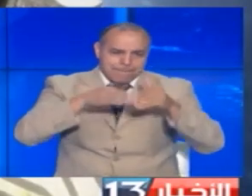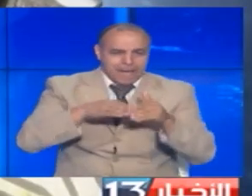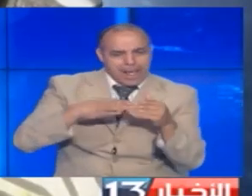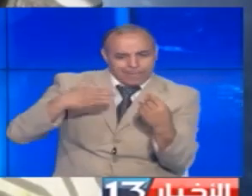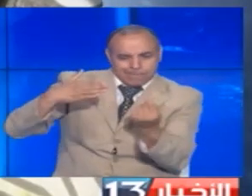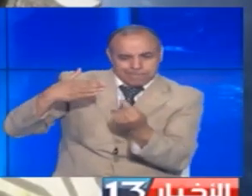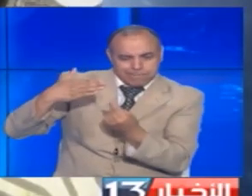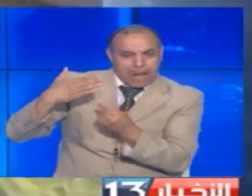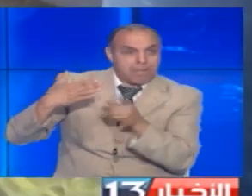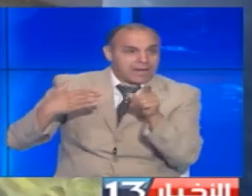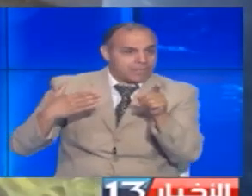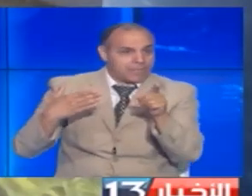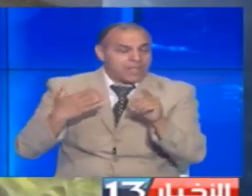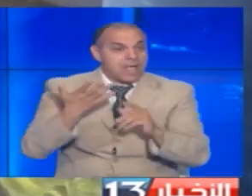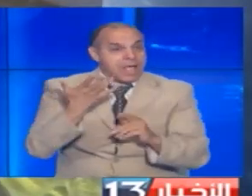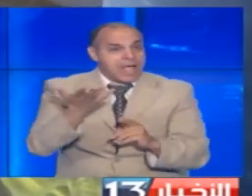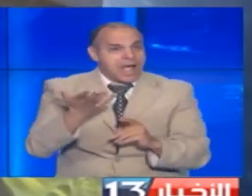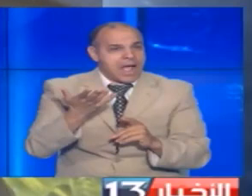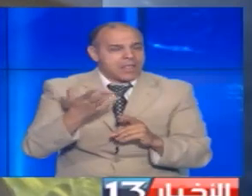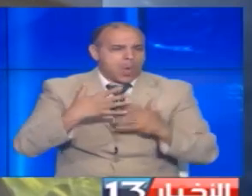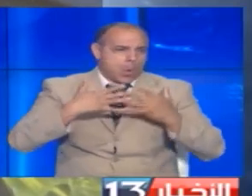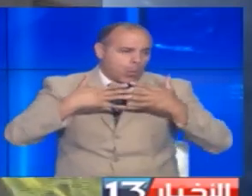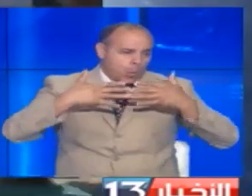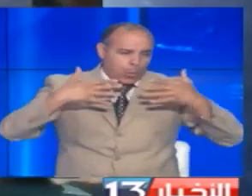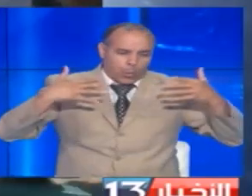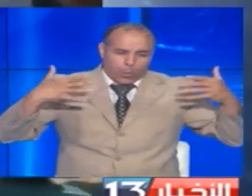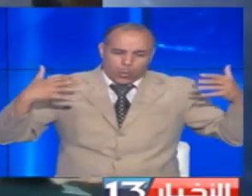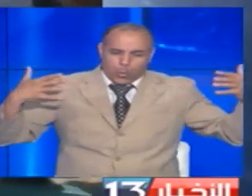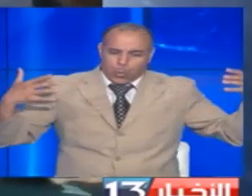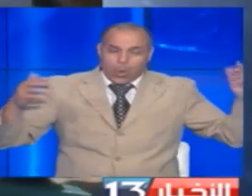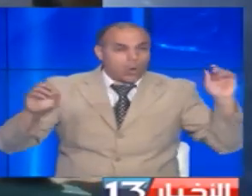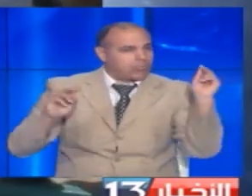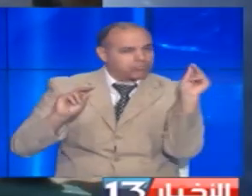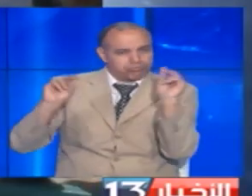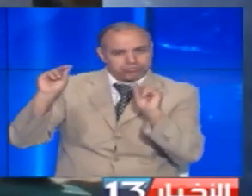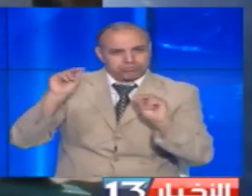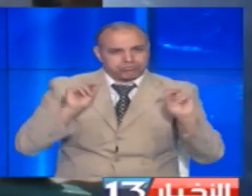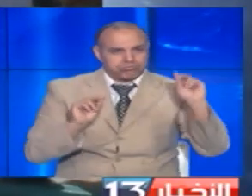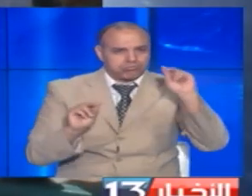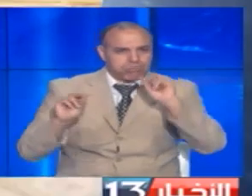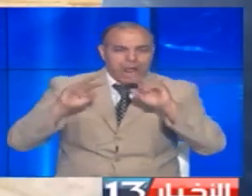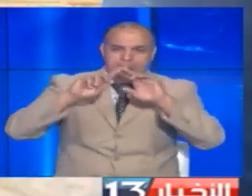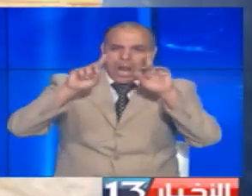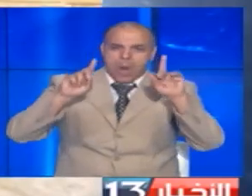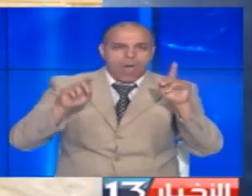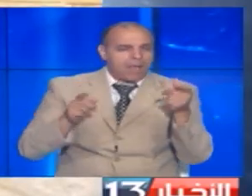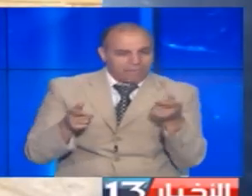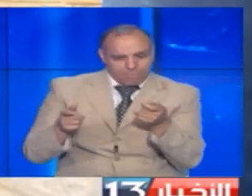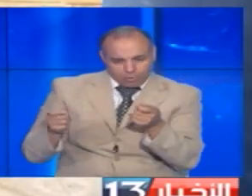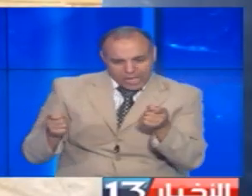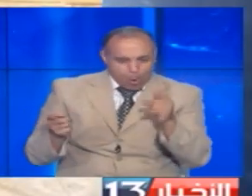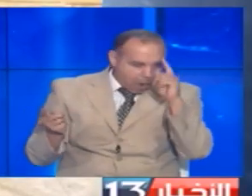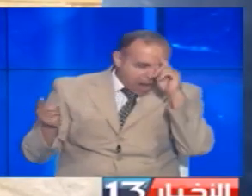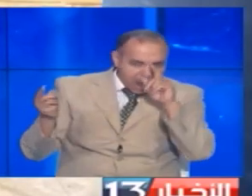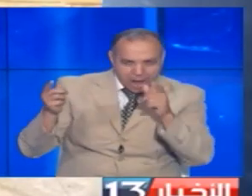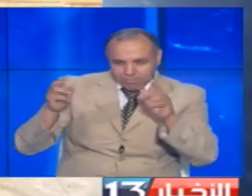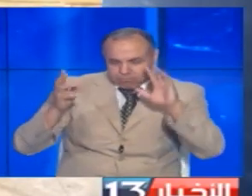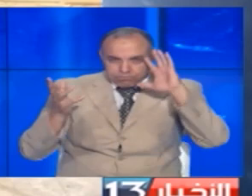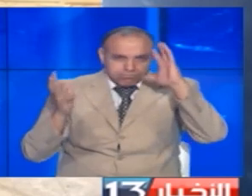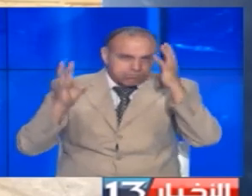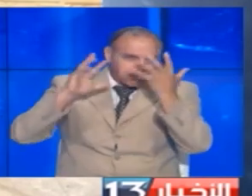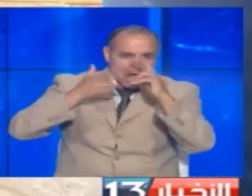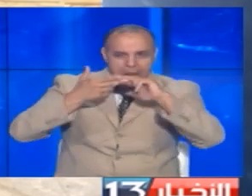والزوارق التي غطت المساحه هنا وهناك وحولتها الى لوحه فسيفسائيه امتزجت فيها